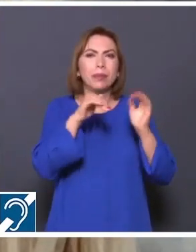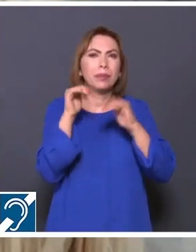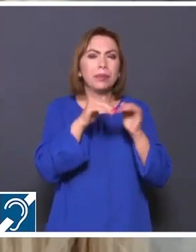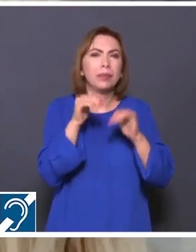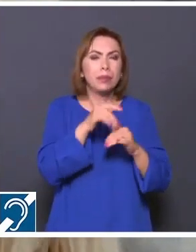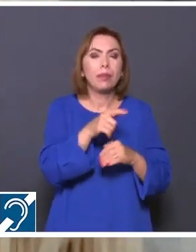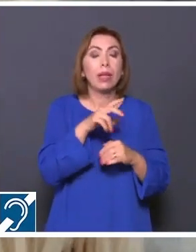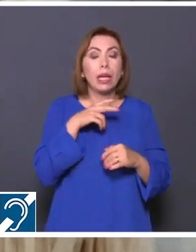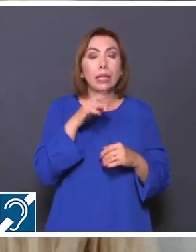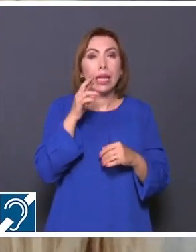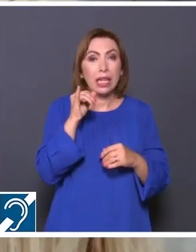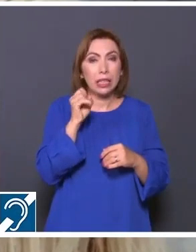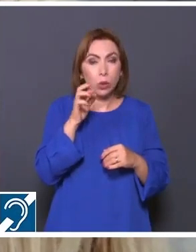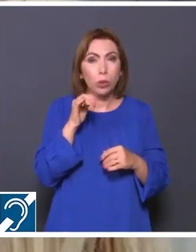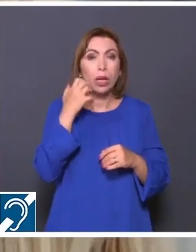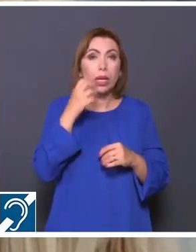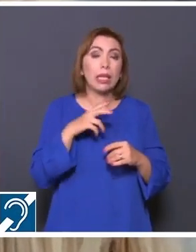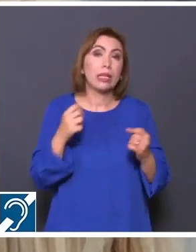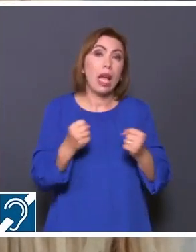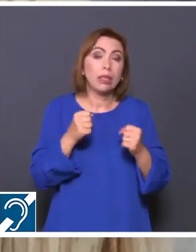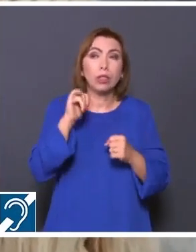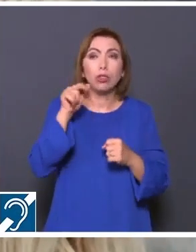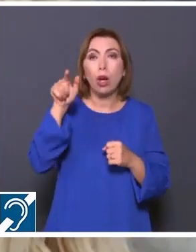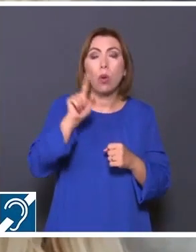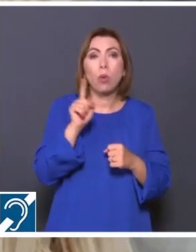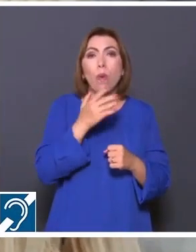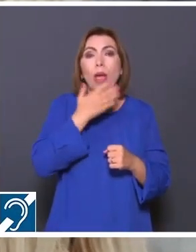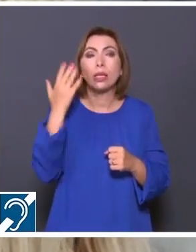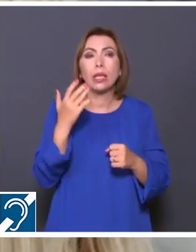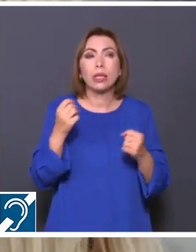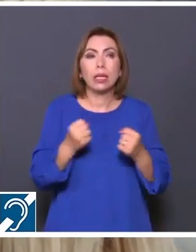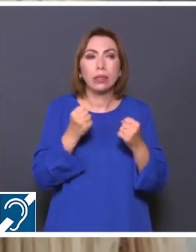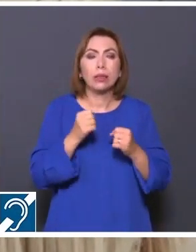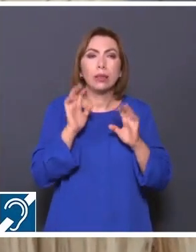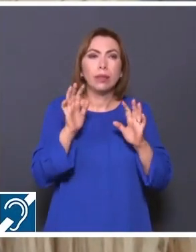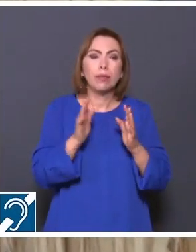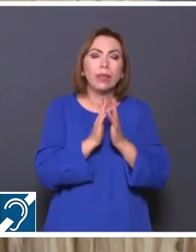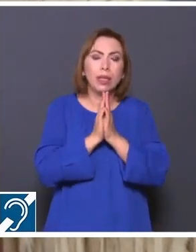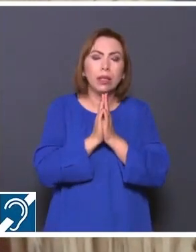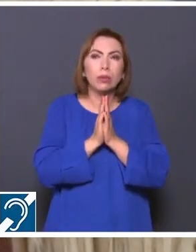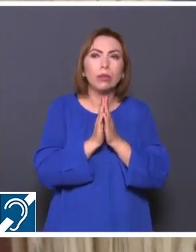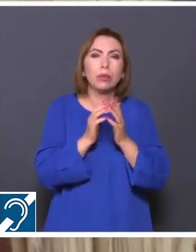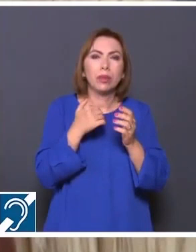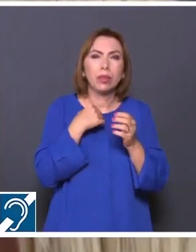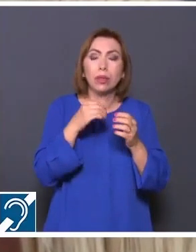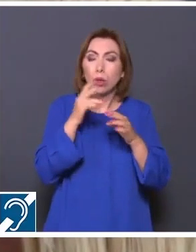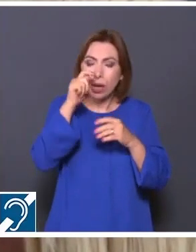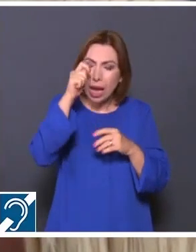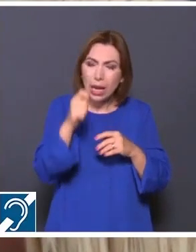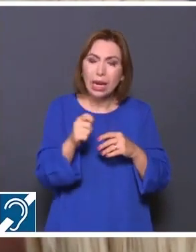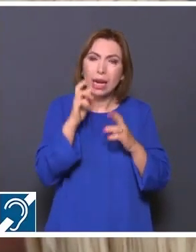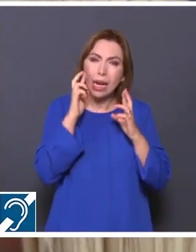activitate Și ei spun că acolo nu există activitate repară nu existau Altfel ce rugăminte ce rugăminte am Cu tot